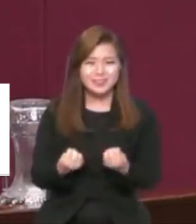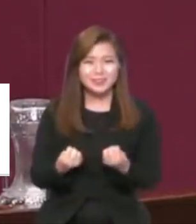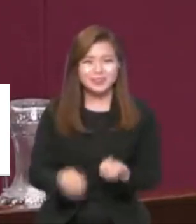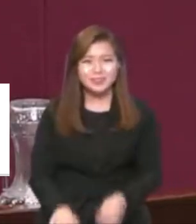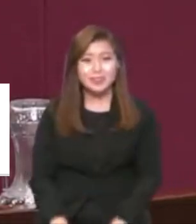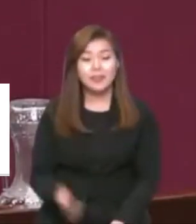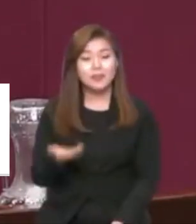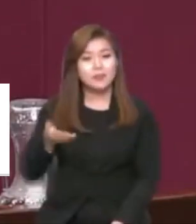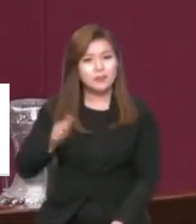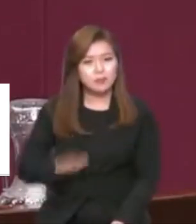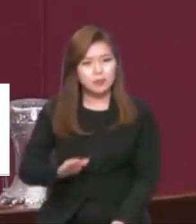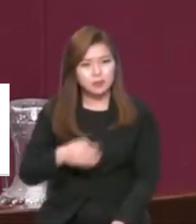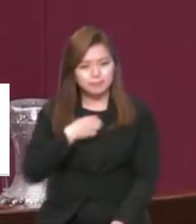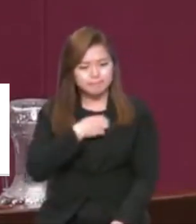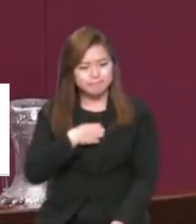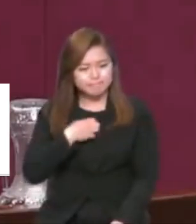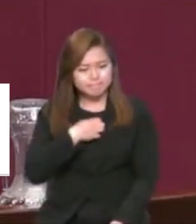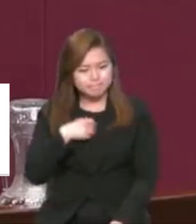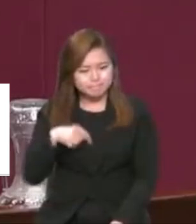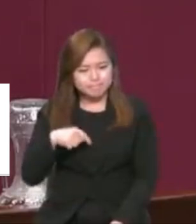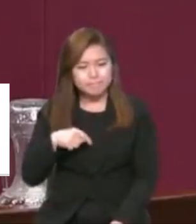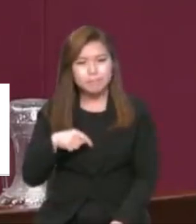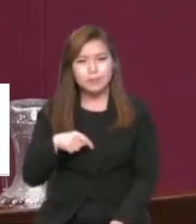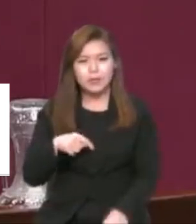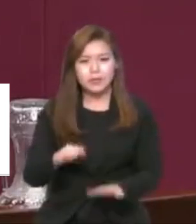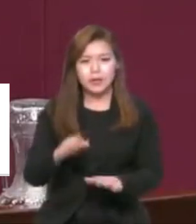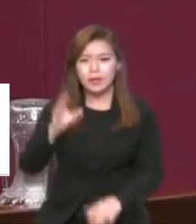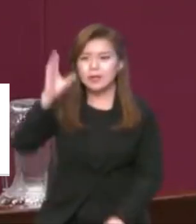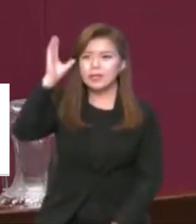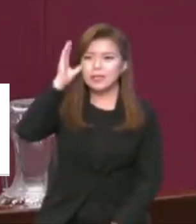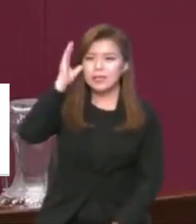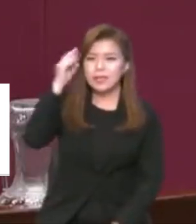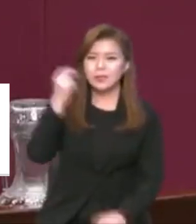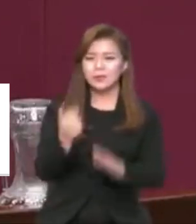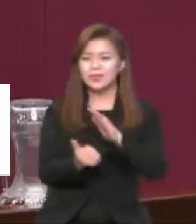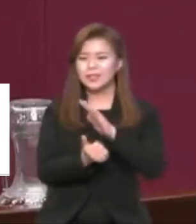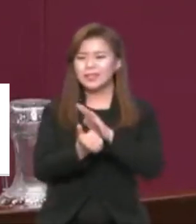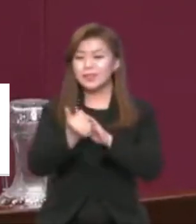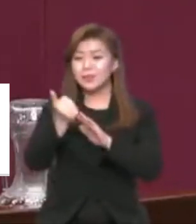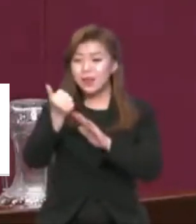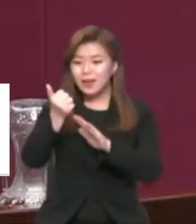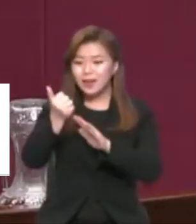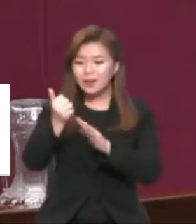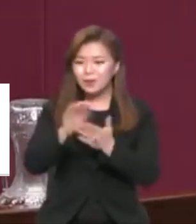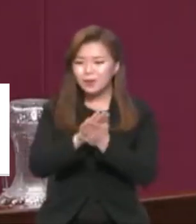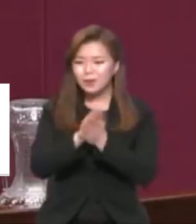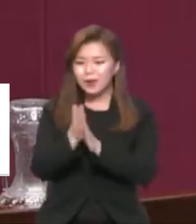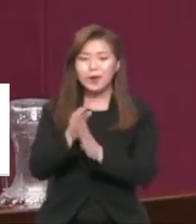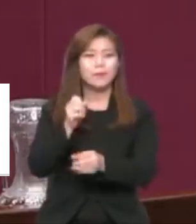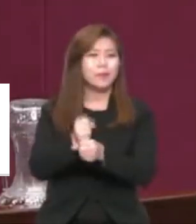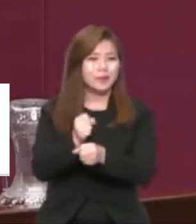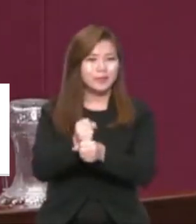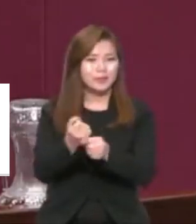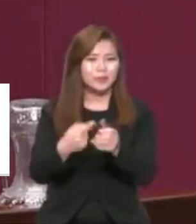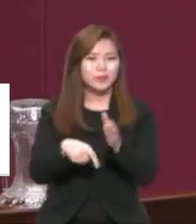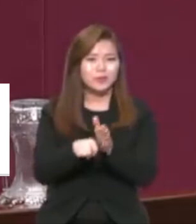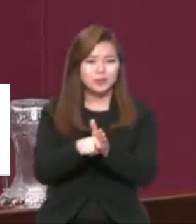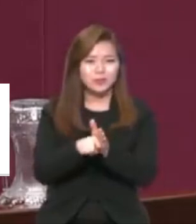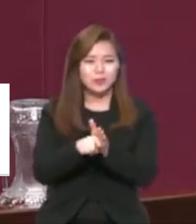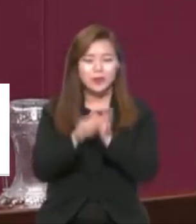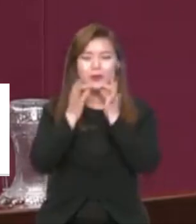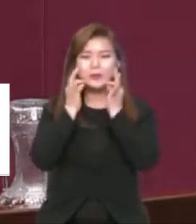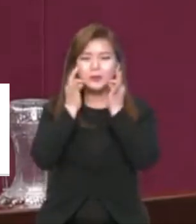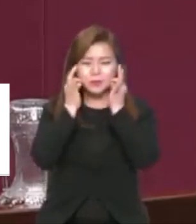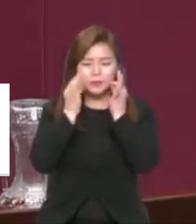그 걱정과 우려가 기대와 또 희망으로 변할 수 있도록 주어진 시간